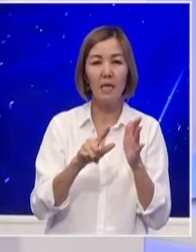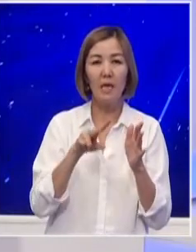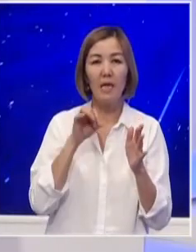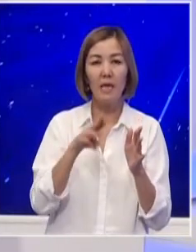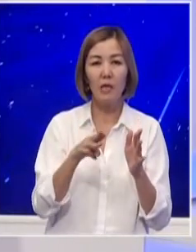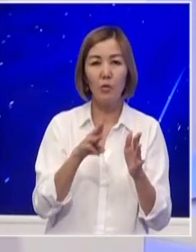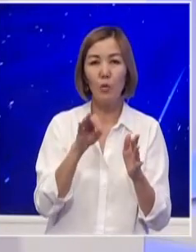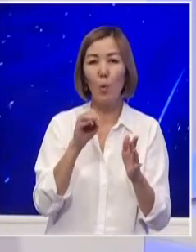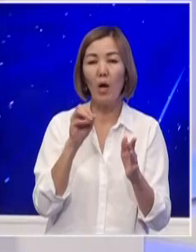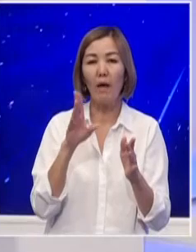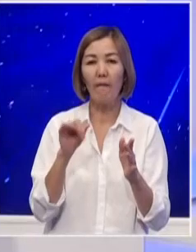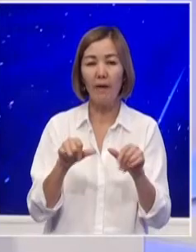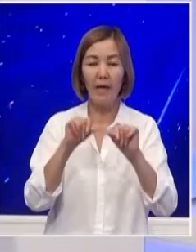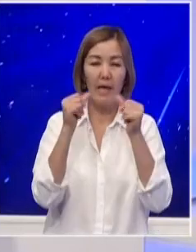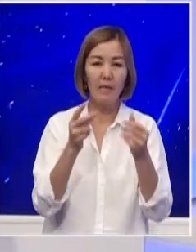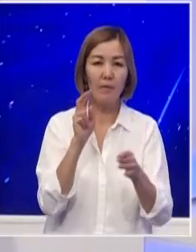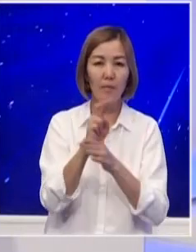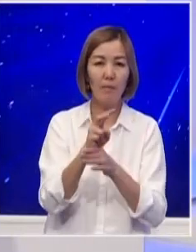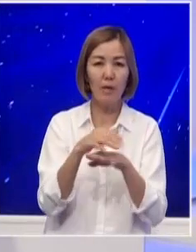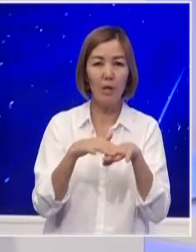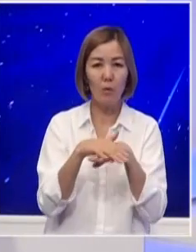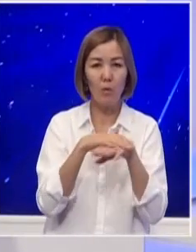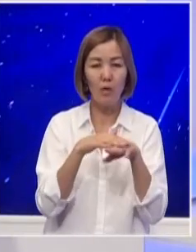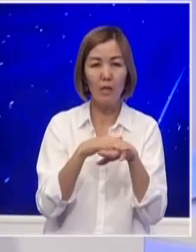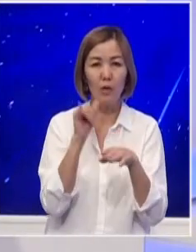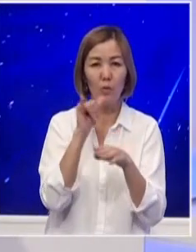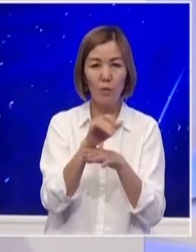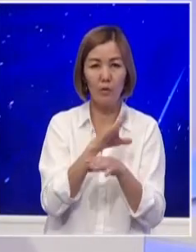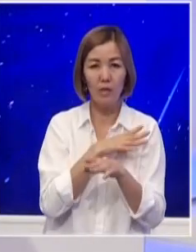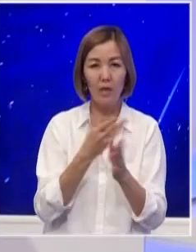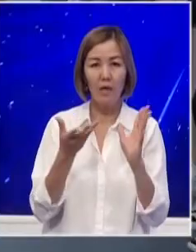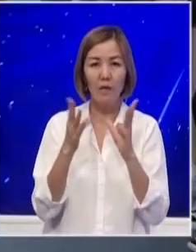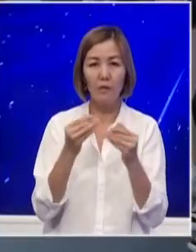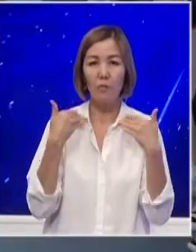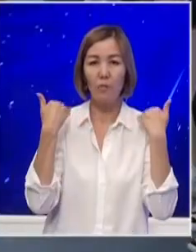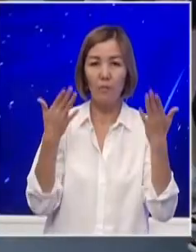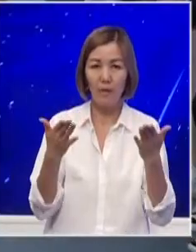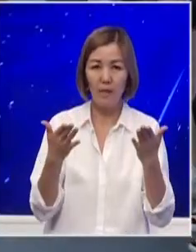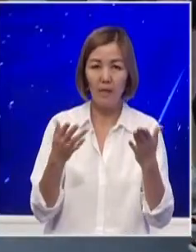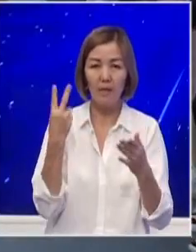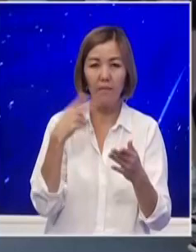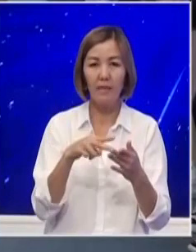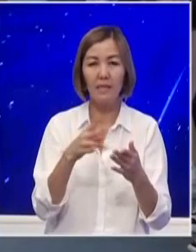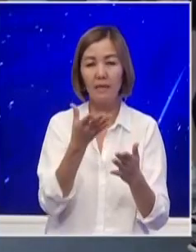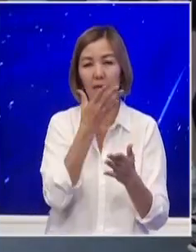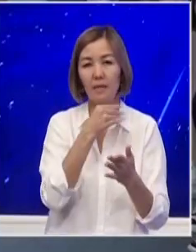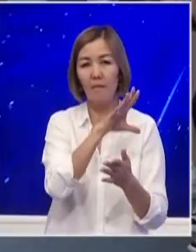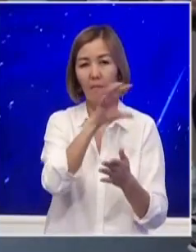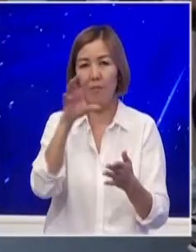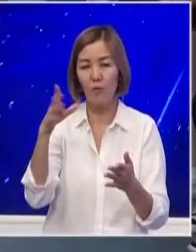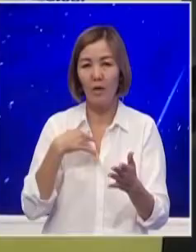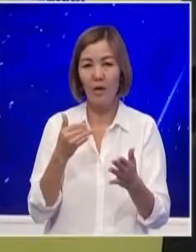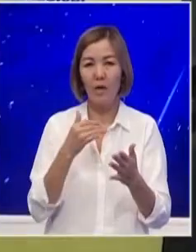Токаева. Экспозицию смогли посетить горожане и гости города. На всеобщее обозрение были выставлены более 20 красочных